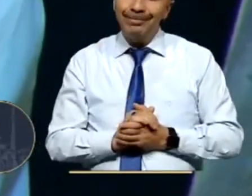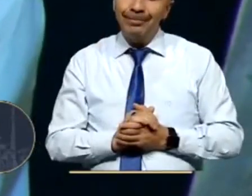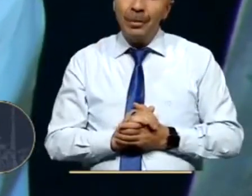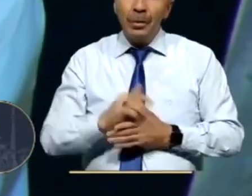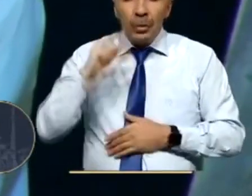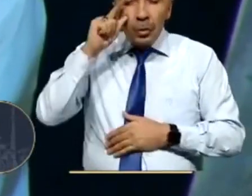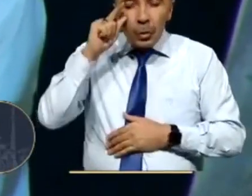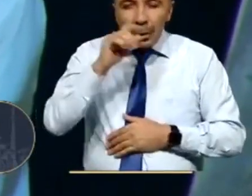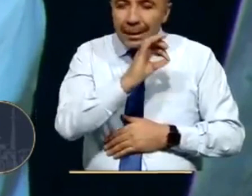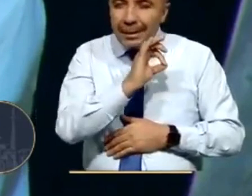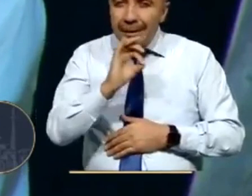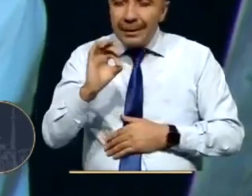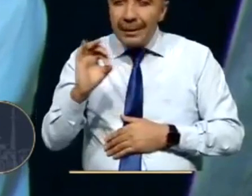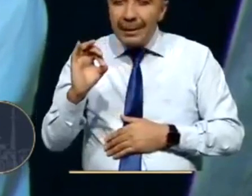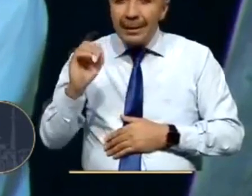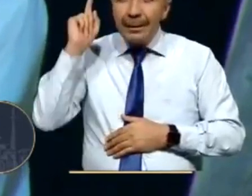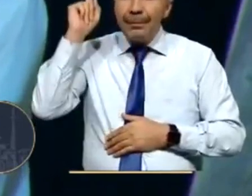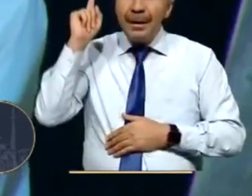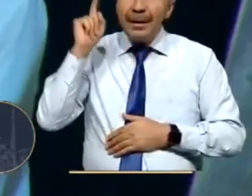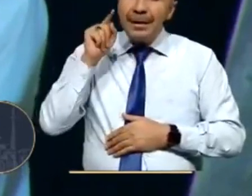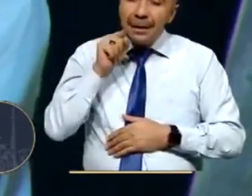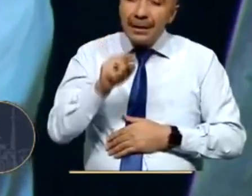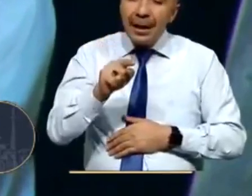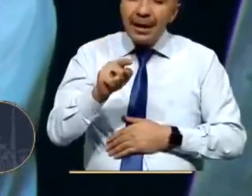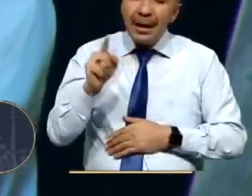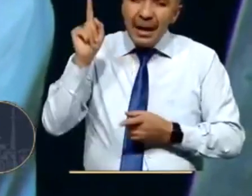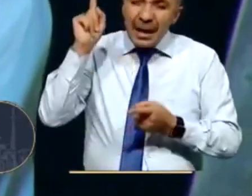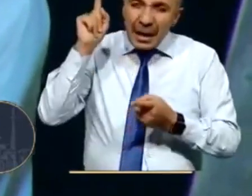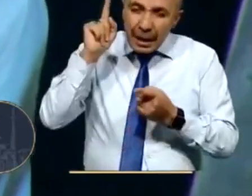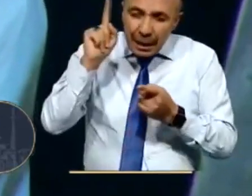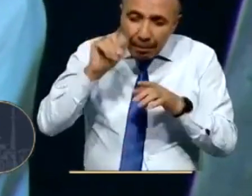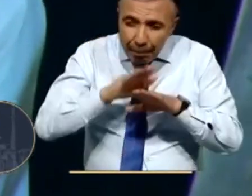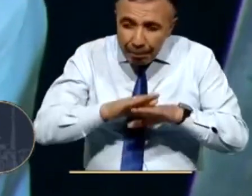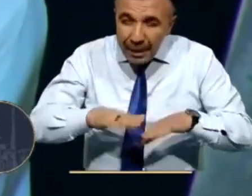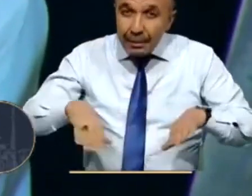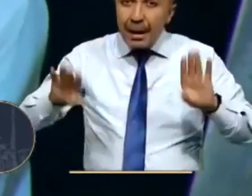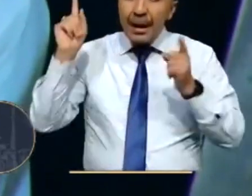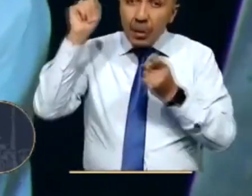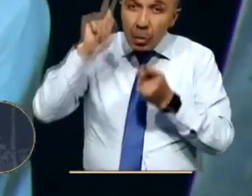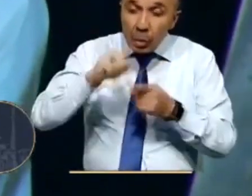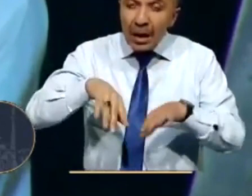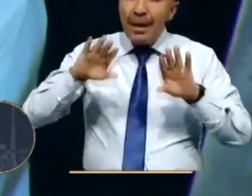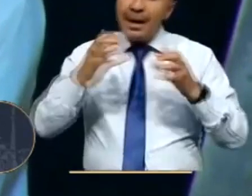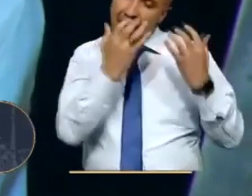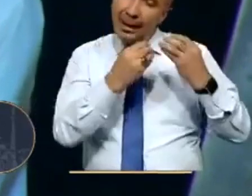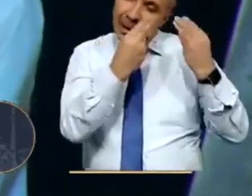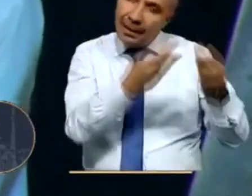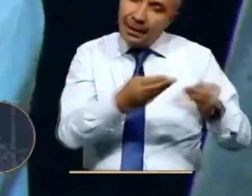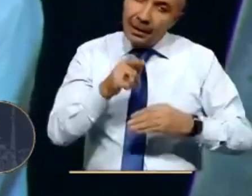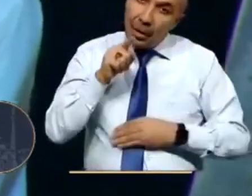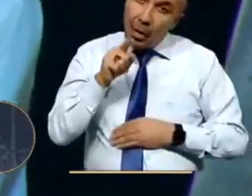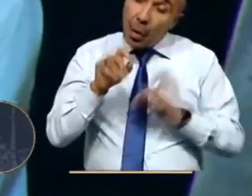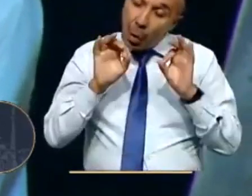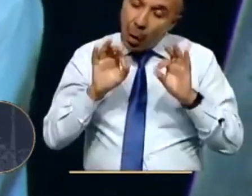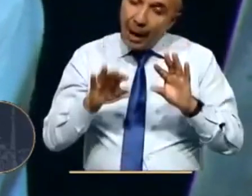Şüphesiz biz sana bitip tükenmez nimetler verdik. O halde